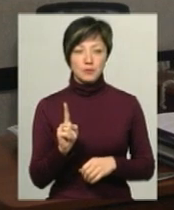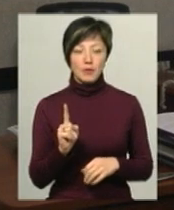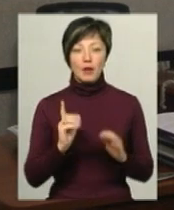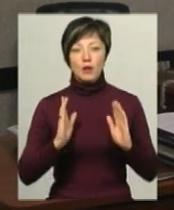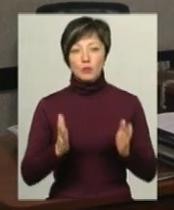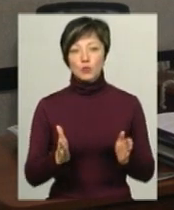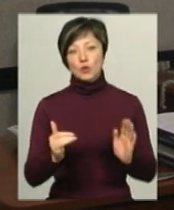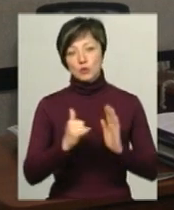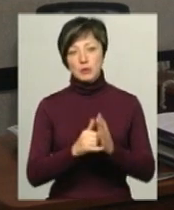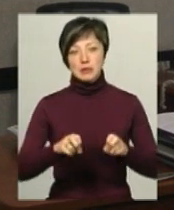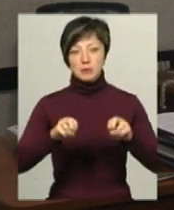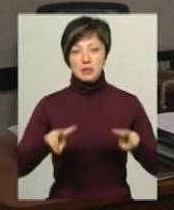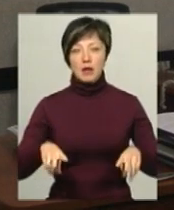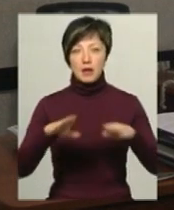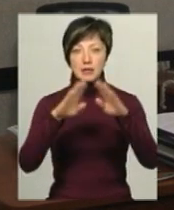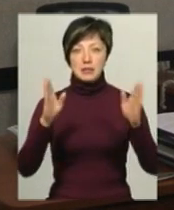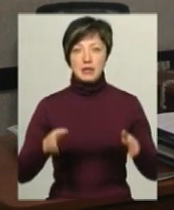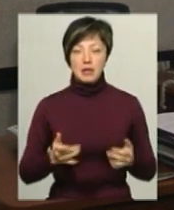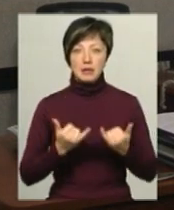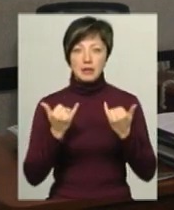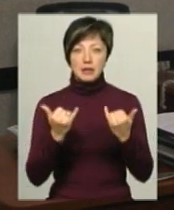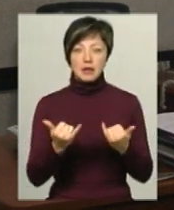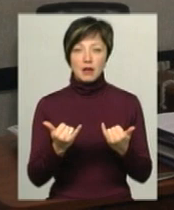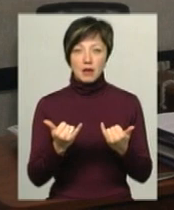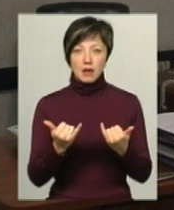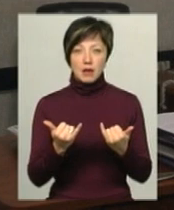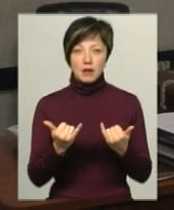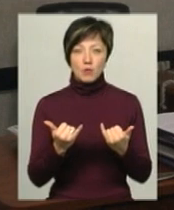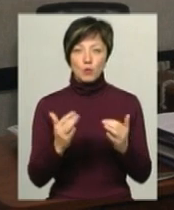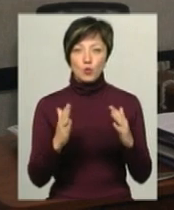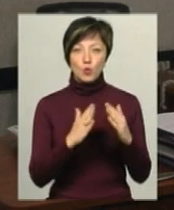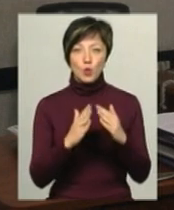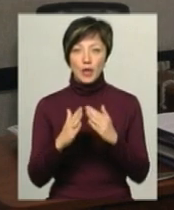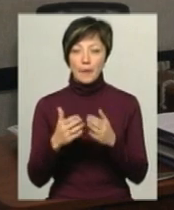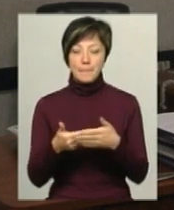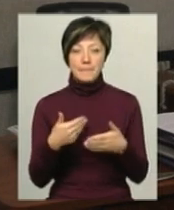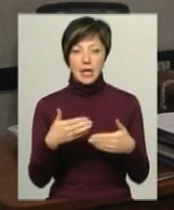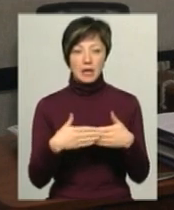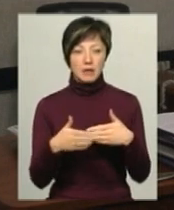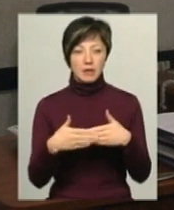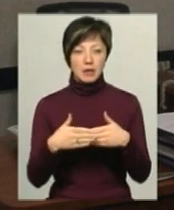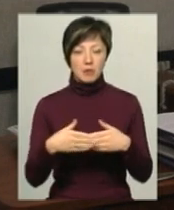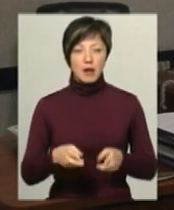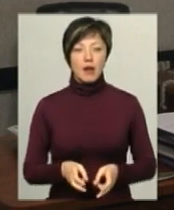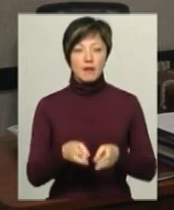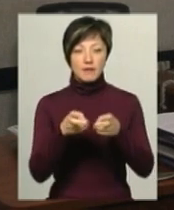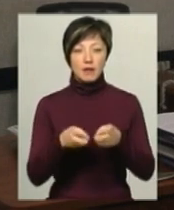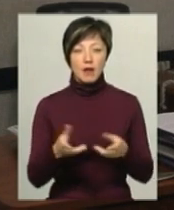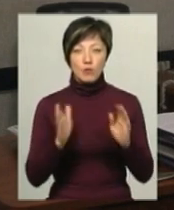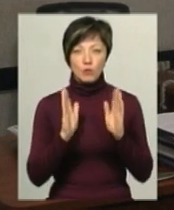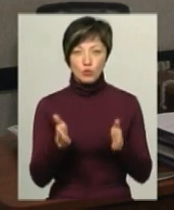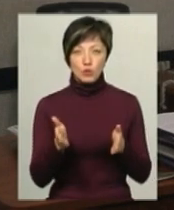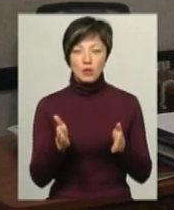будуть розміщені спеціальні стенди так само на будинках перед дверима, в ліфтах, на яких якби